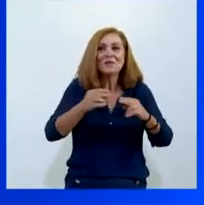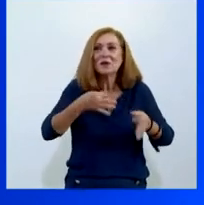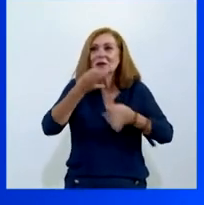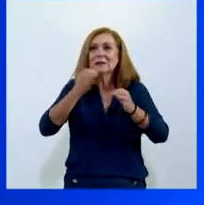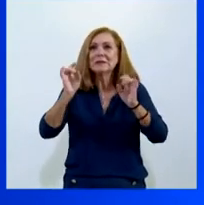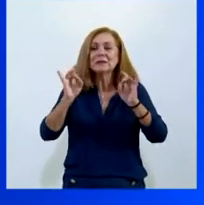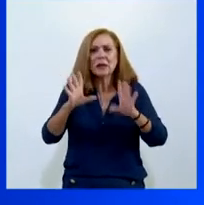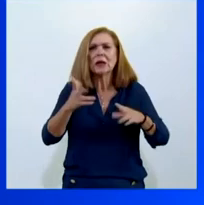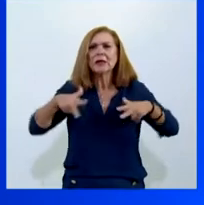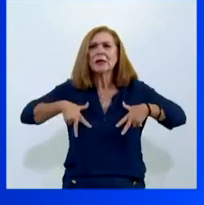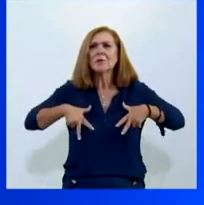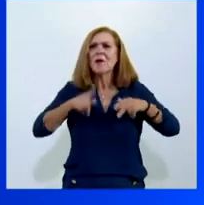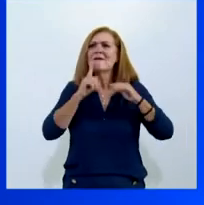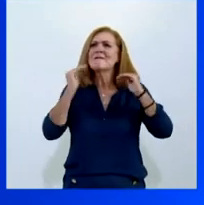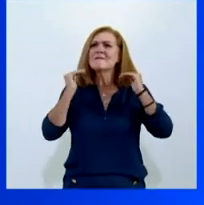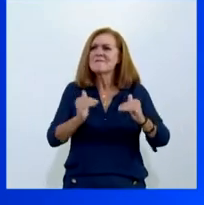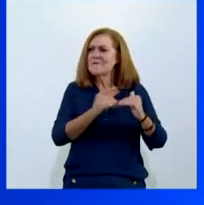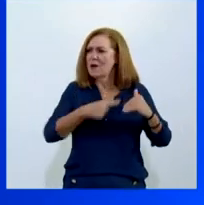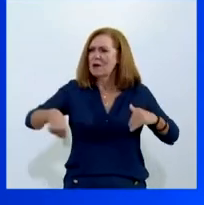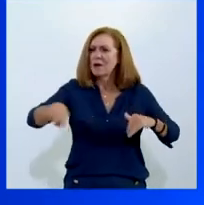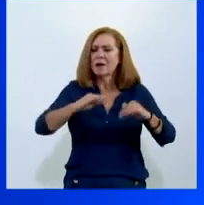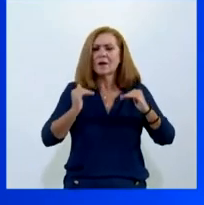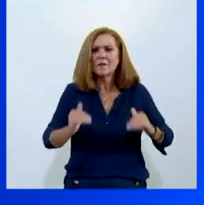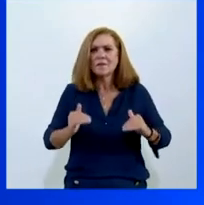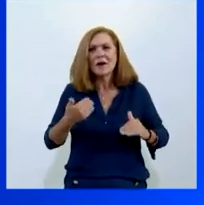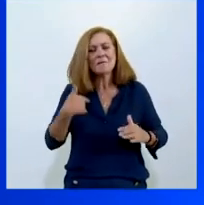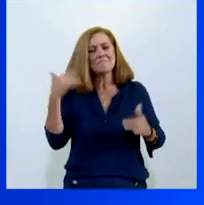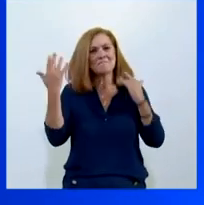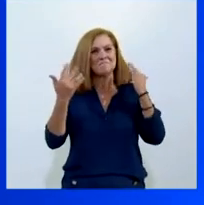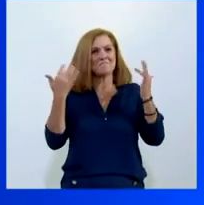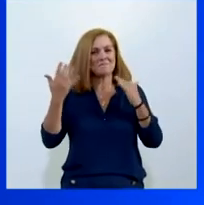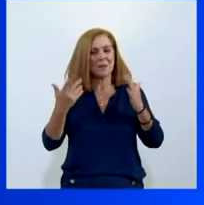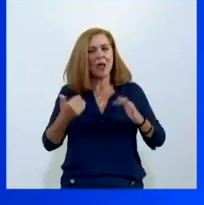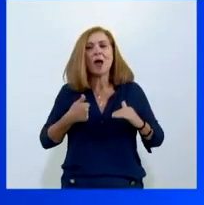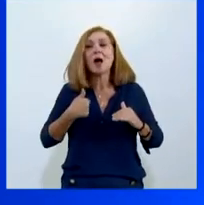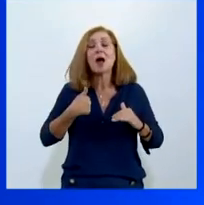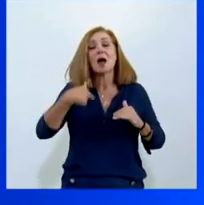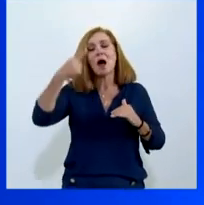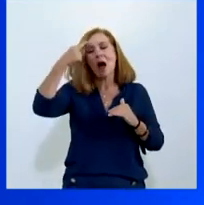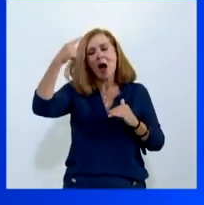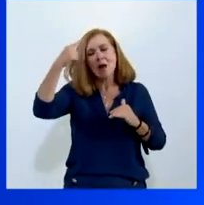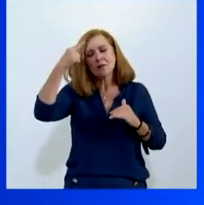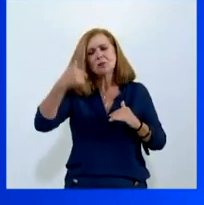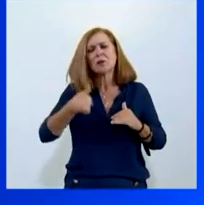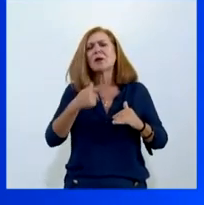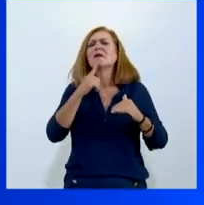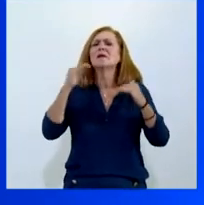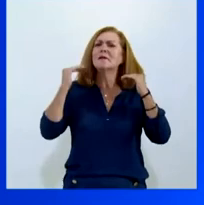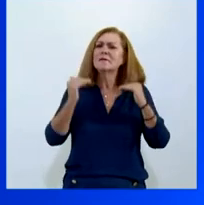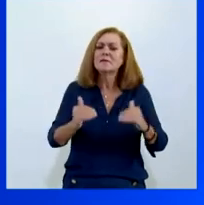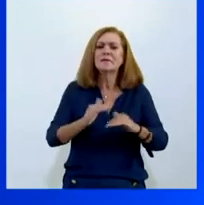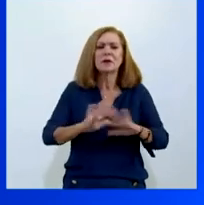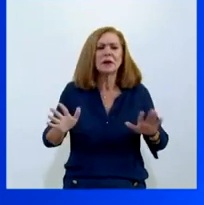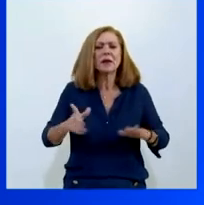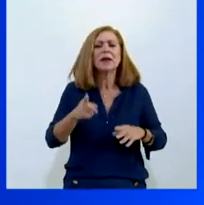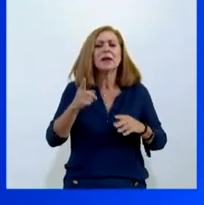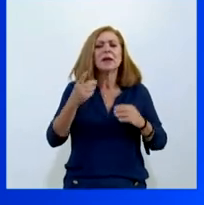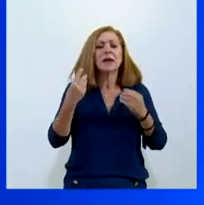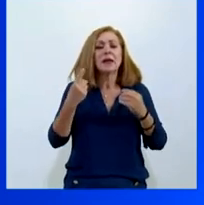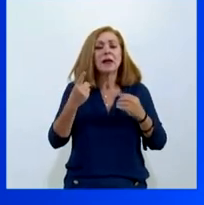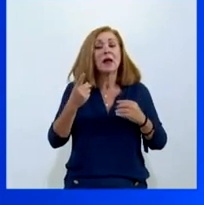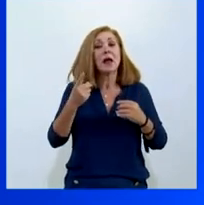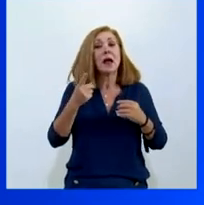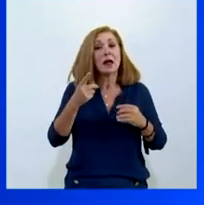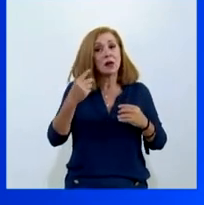υπουργοί στις θέσεις τους. Η άποψή μου, και δεν αλλάζω αυτή την προσέγγιση, είναι ότι είναι καλό σε